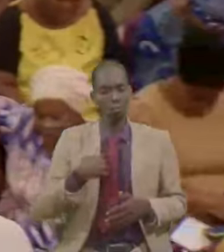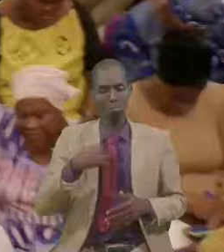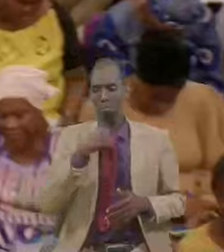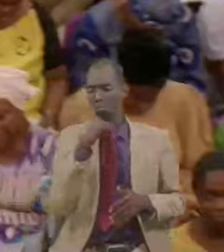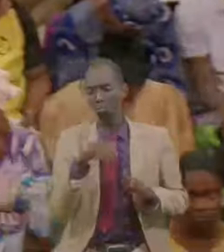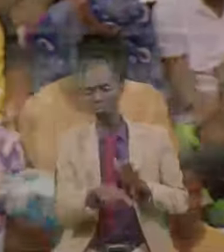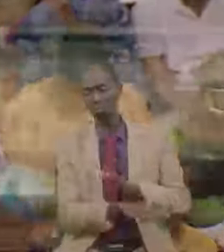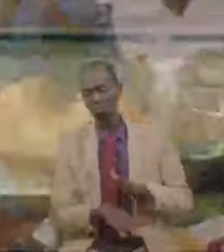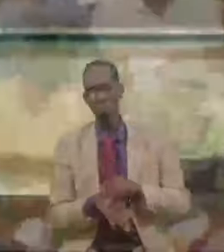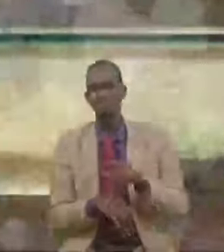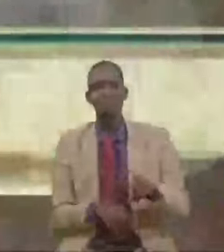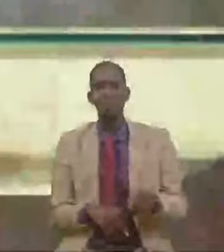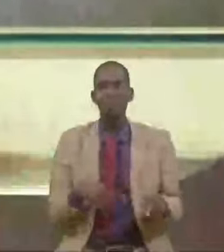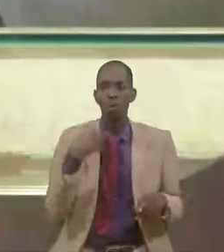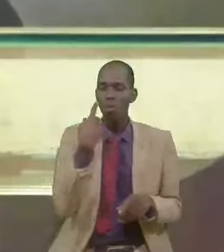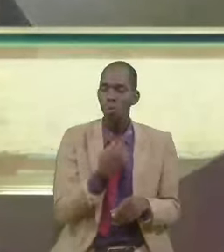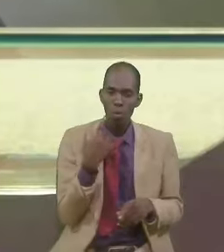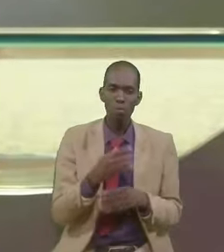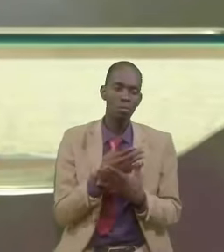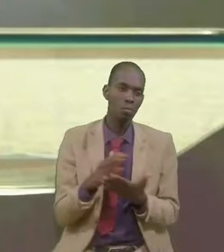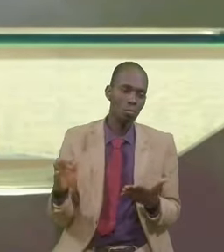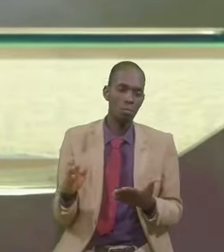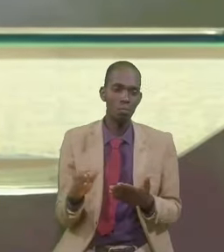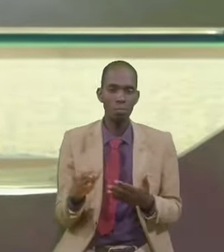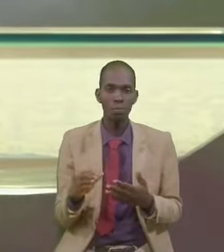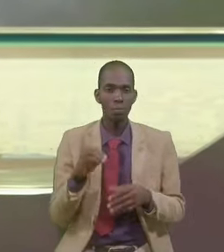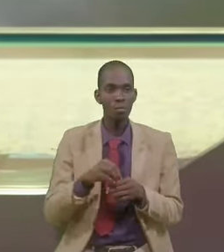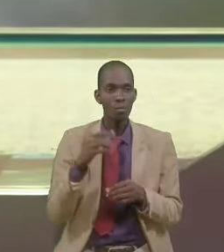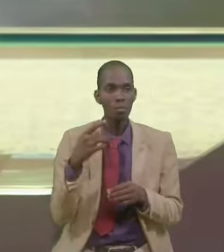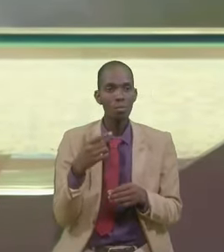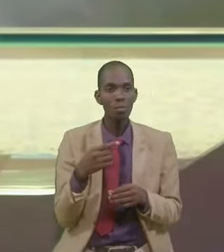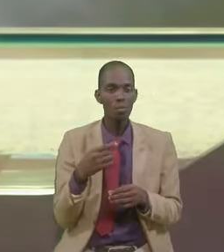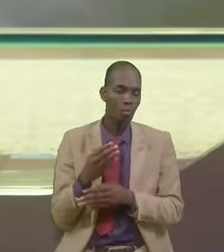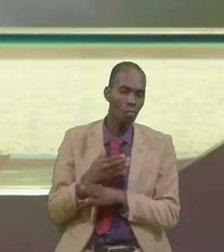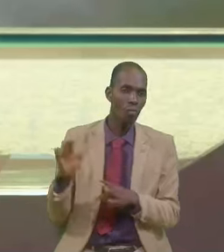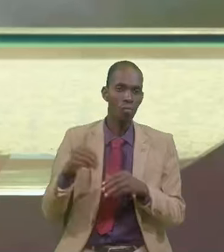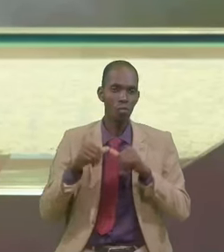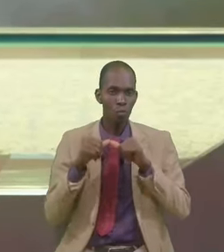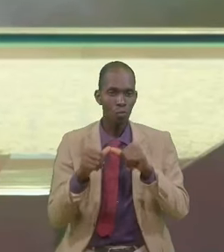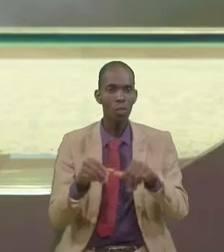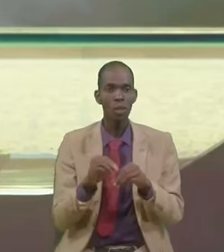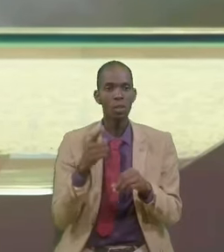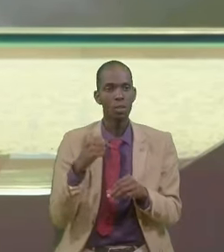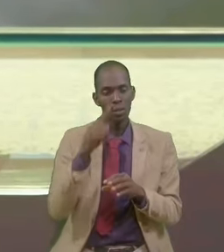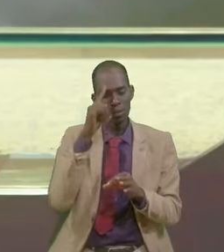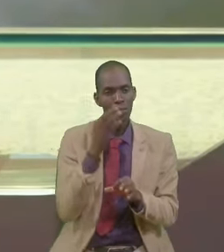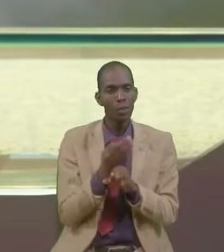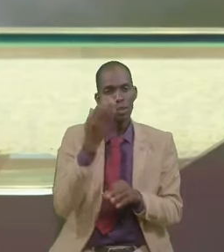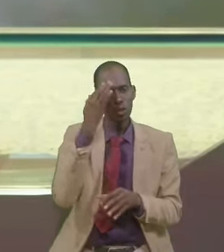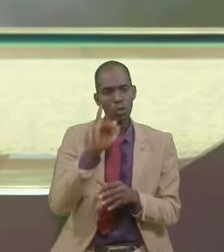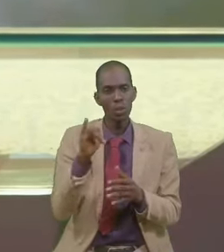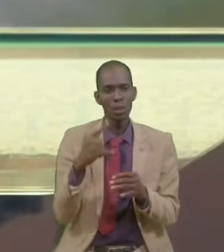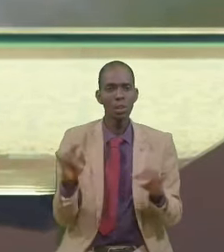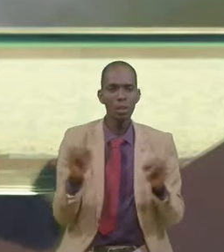Résistez-lui avec une foi ferme, sachant que les mêmes souffrances sont imposées à